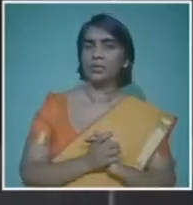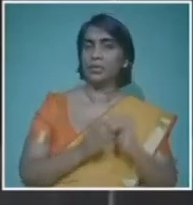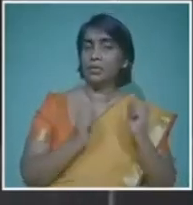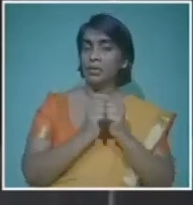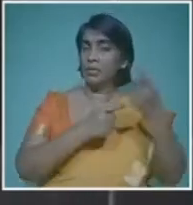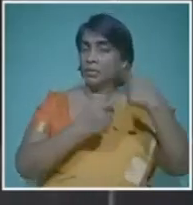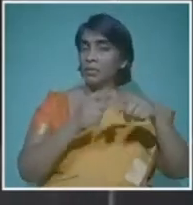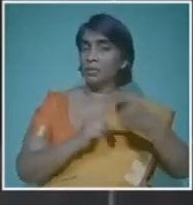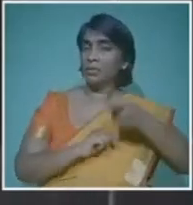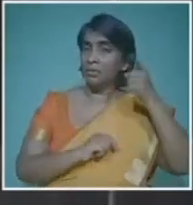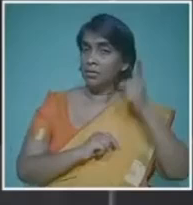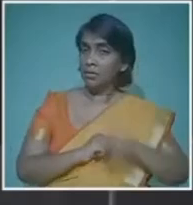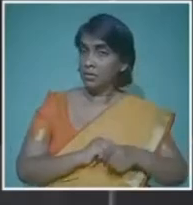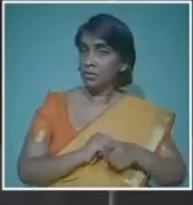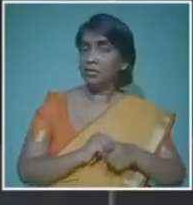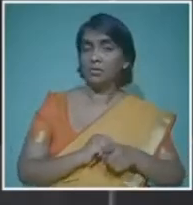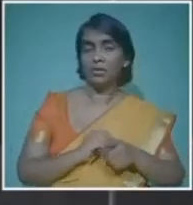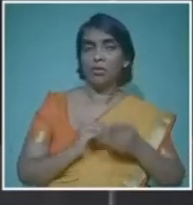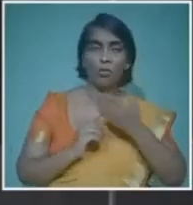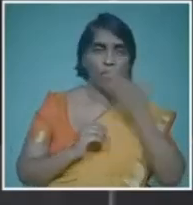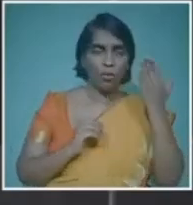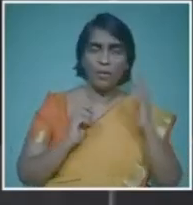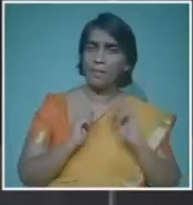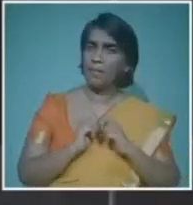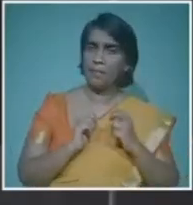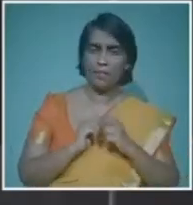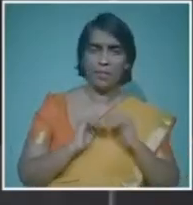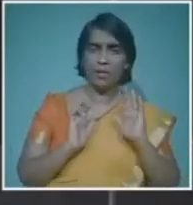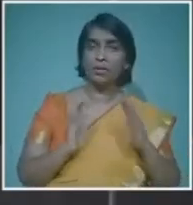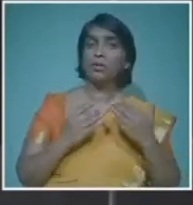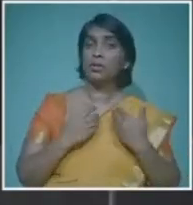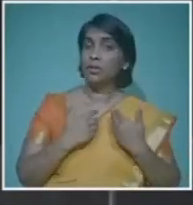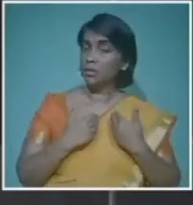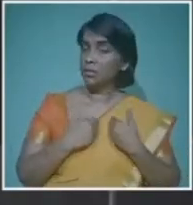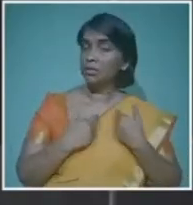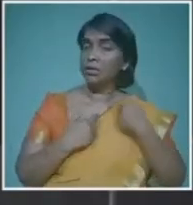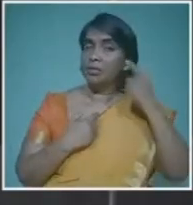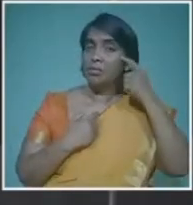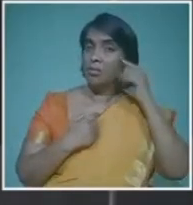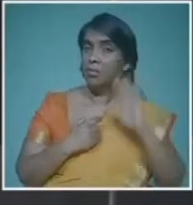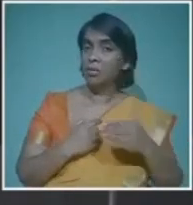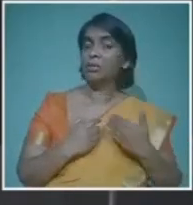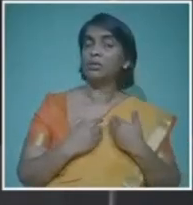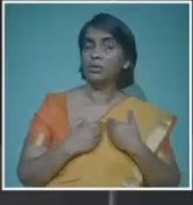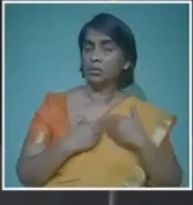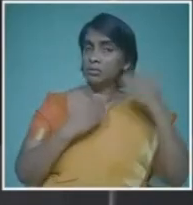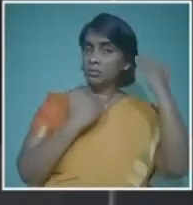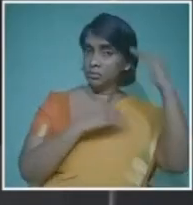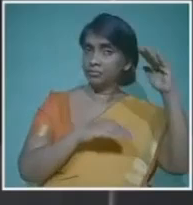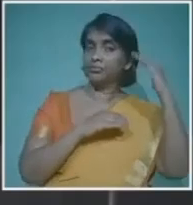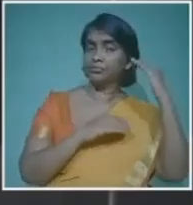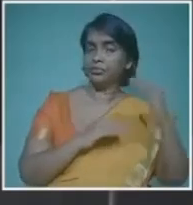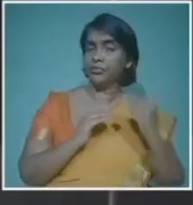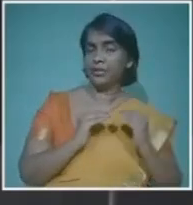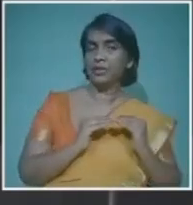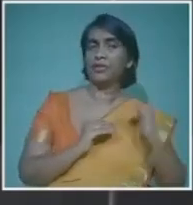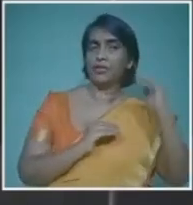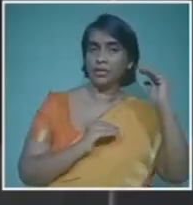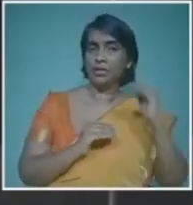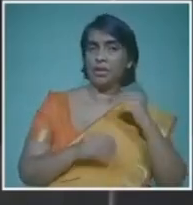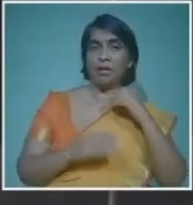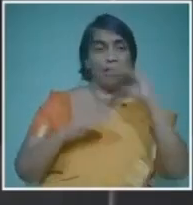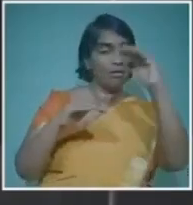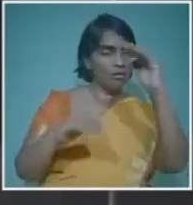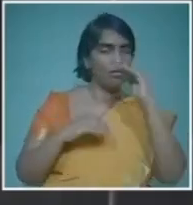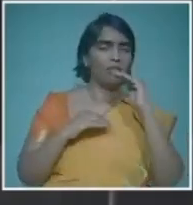එක්ක එකඟතාවයකට එන්න පුළුවන් නම් කමන්නේ මොකද අපි මෙතන බලාපොරොත්තු වෙන්නේ අපනයනේ එක පැත්තකින් වැඩි කරගන්න